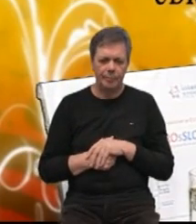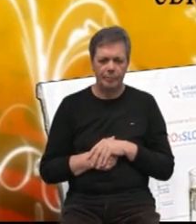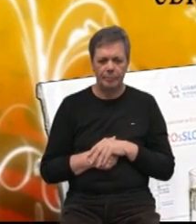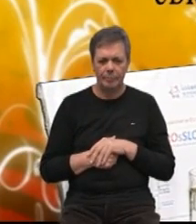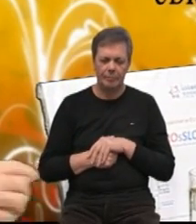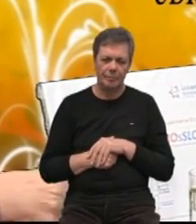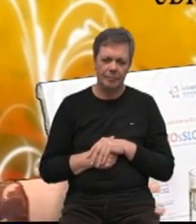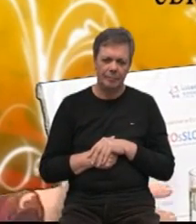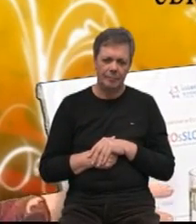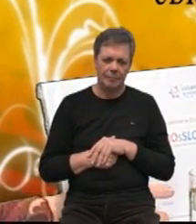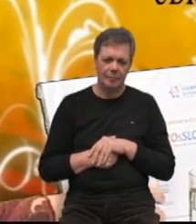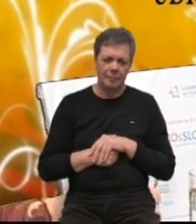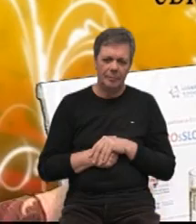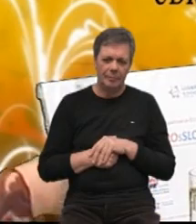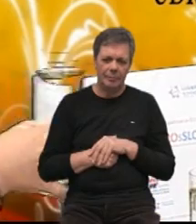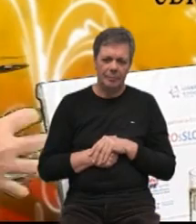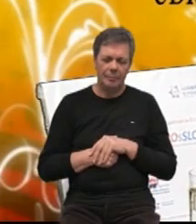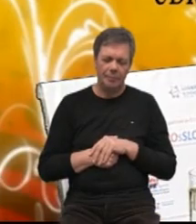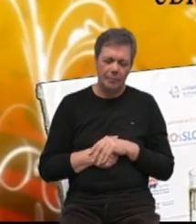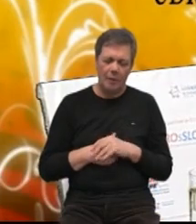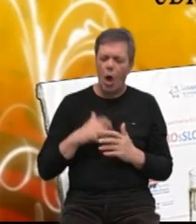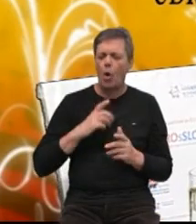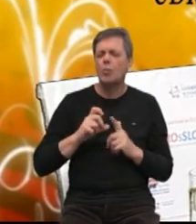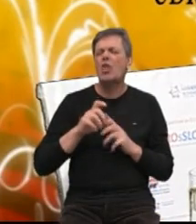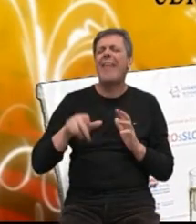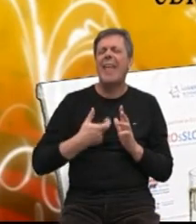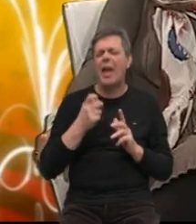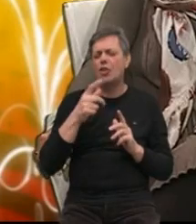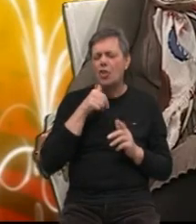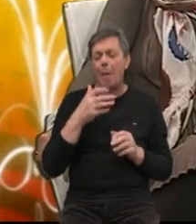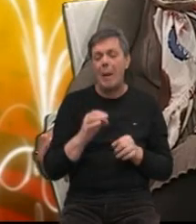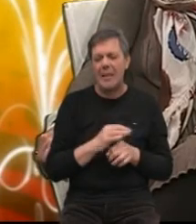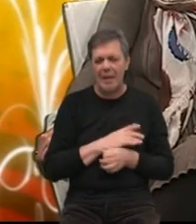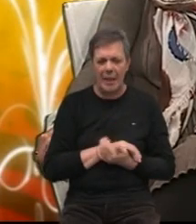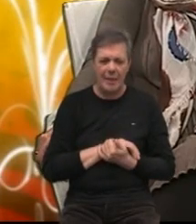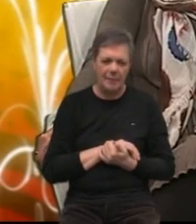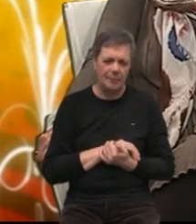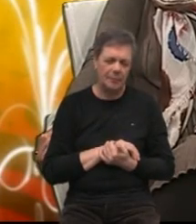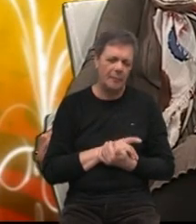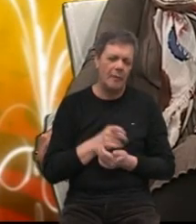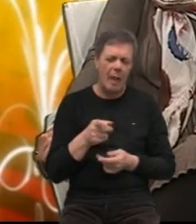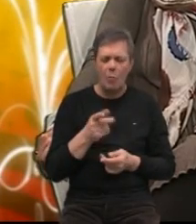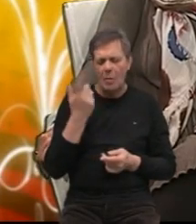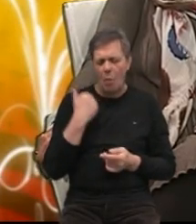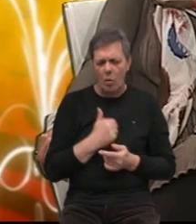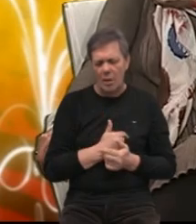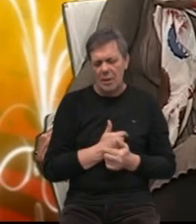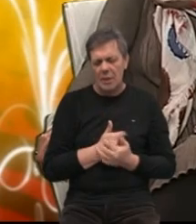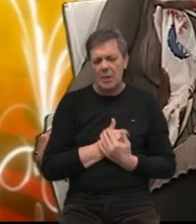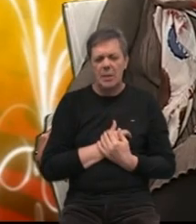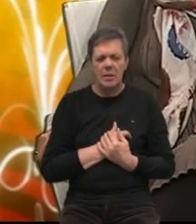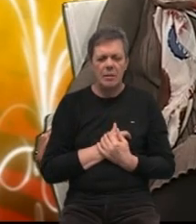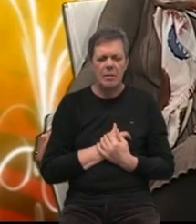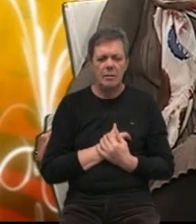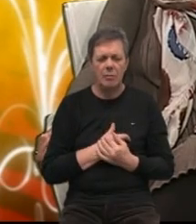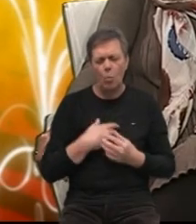se nadam. Da, ne, nadamo se, nego je bila je sretna. Da. Jer znam kako je to. I tako sam nešto ostala, evo, od 2006. Mislim, ja